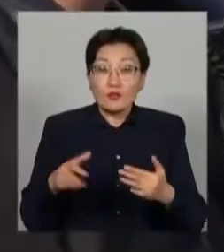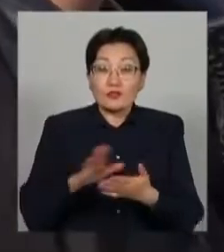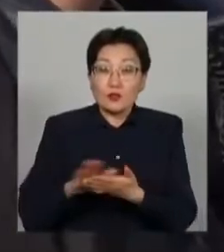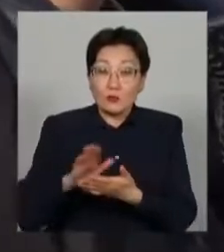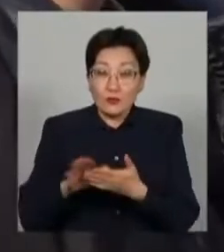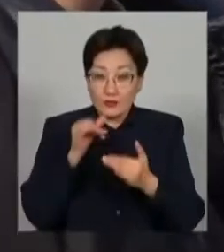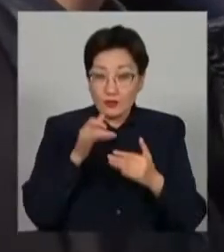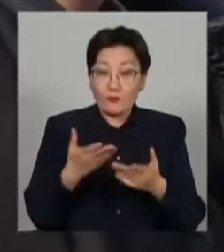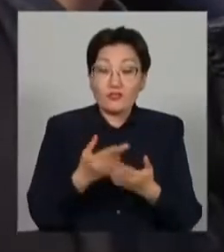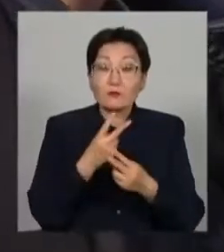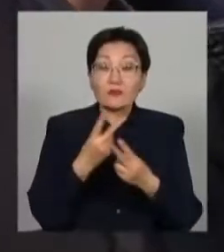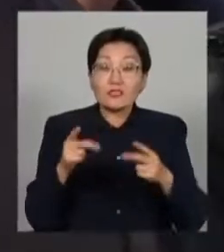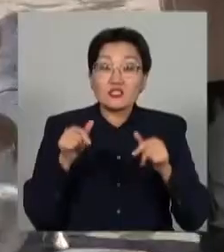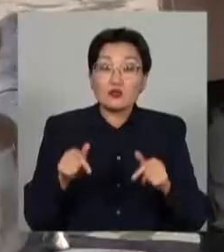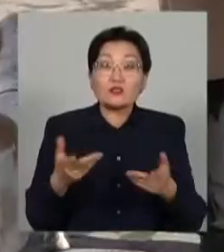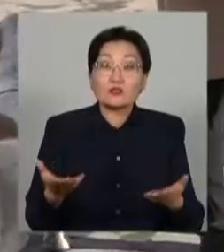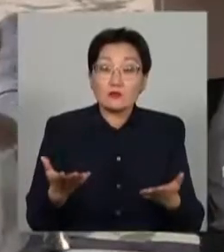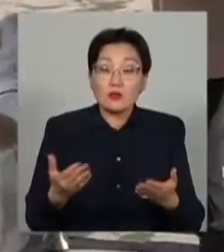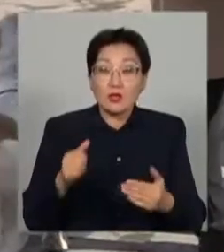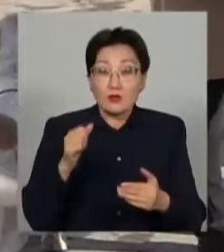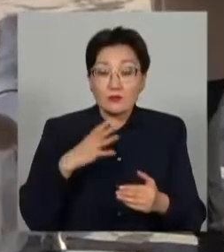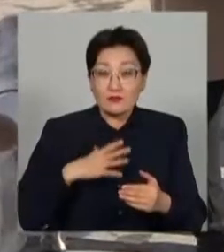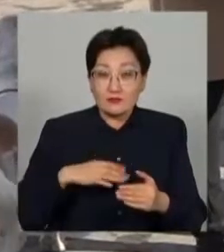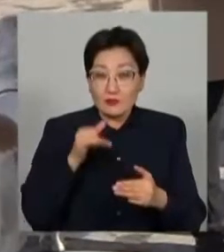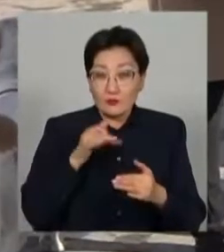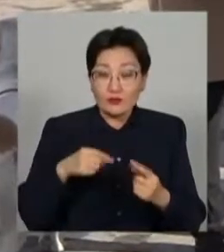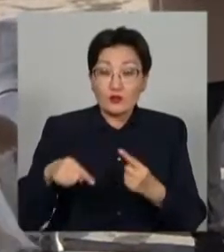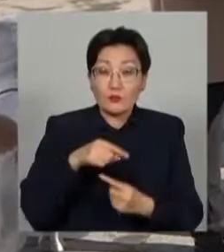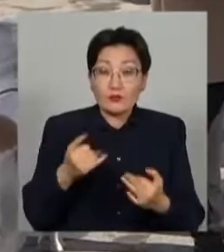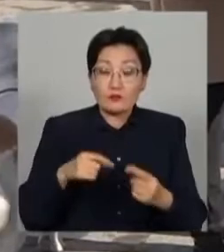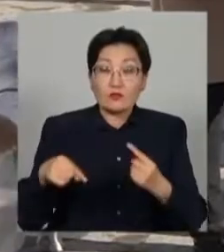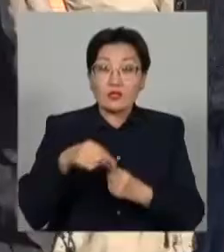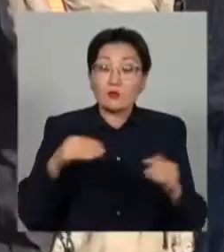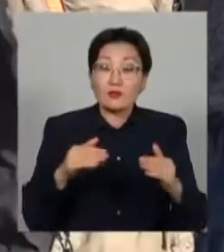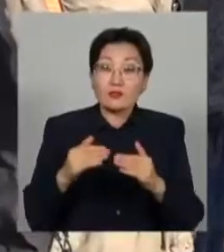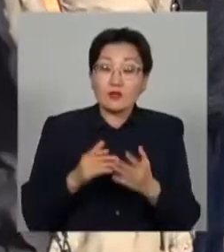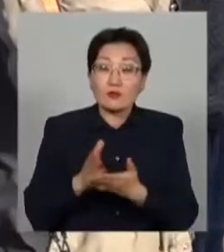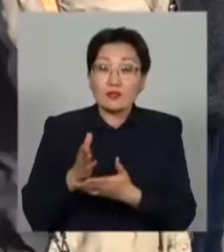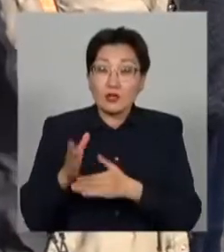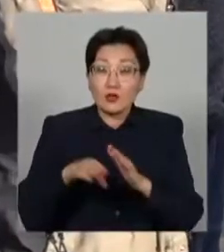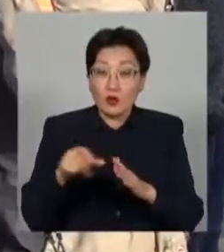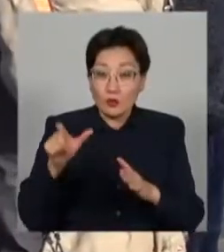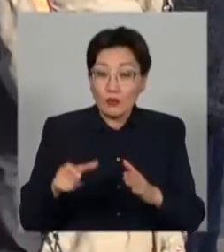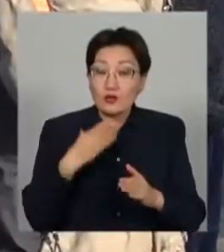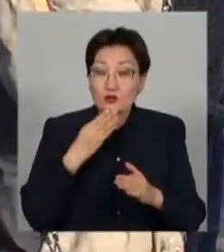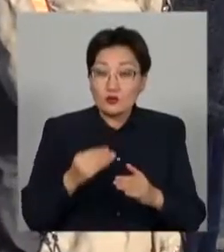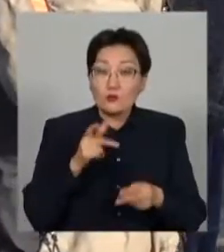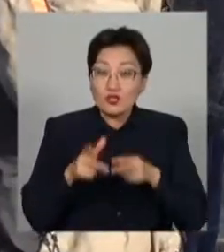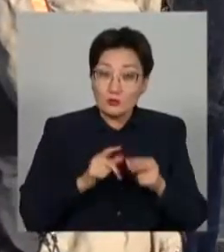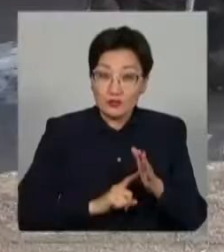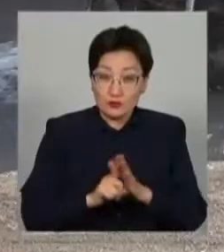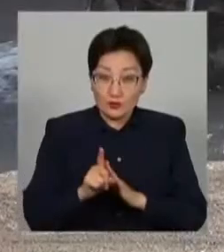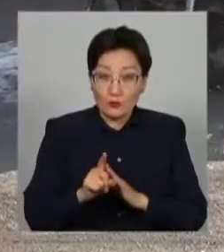навести не могу. Вы посмотрите, что творится. Төзімі таусылған кәсіпкерлер бүгін бизнес нысандарын аралаған депутаттарға өз базналарын